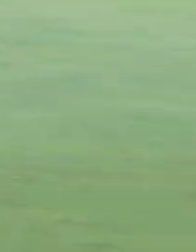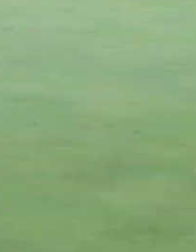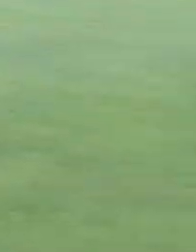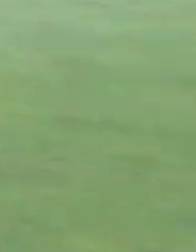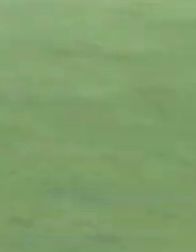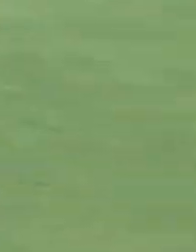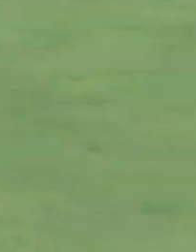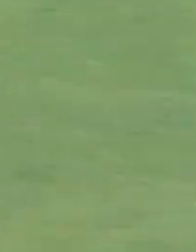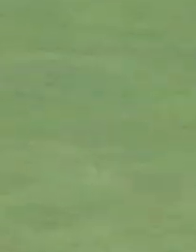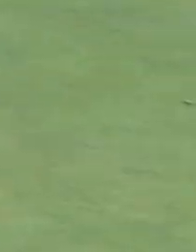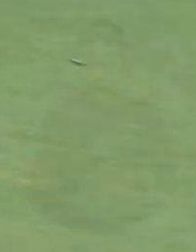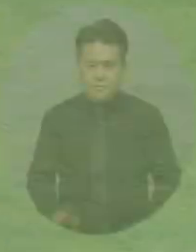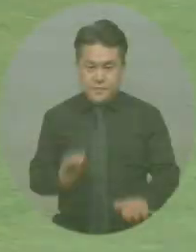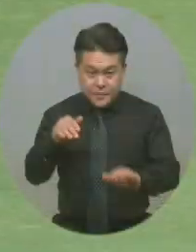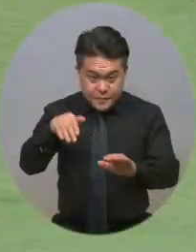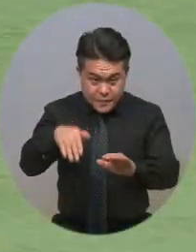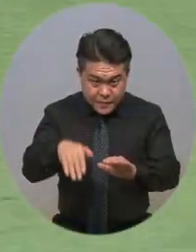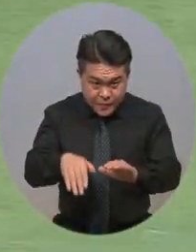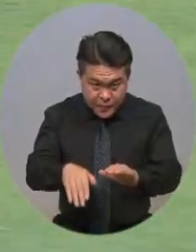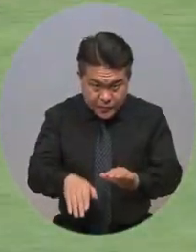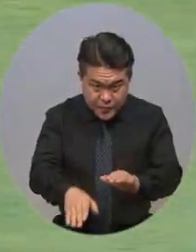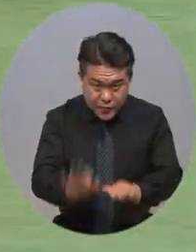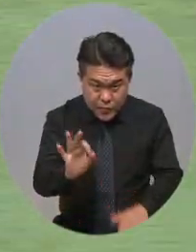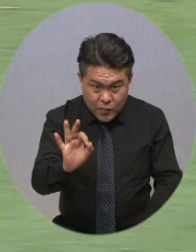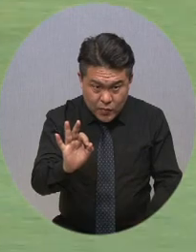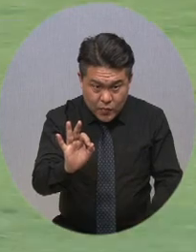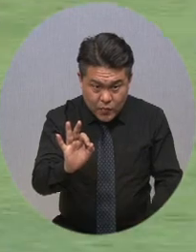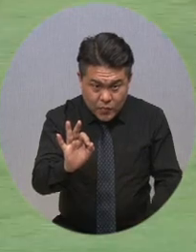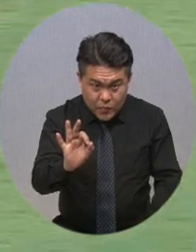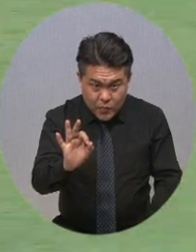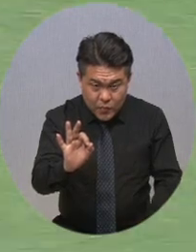자, 내리막. 탄다 탄다. 오, 세다. 언니.